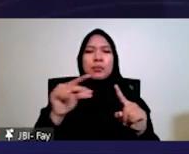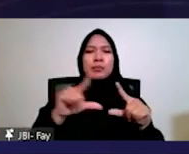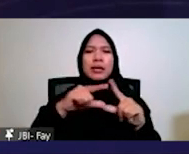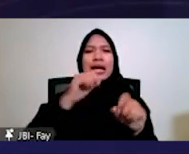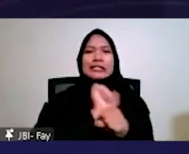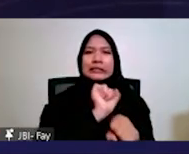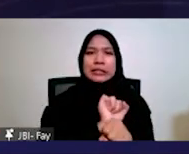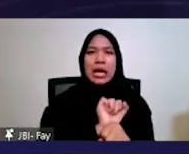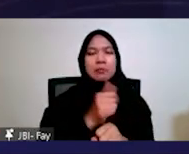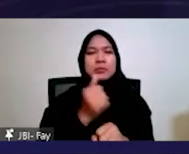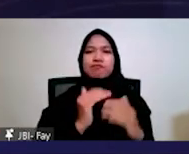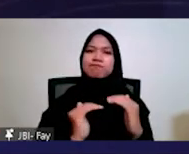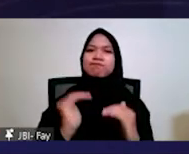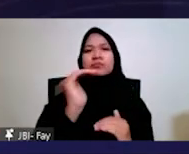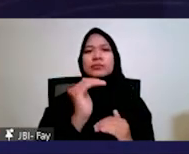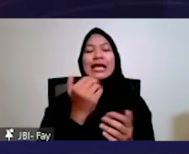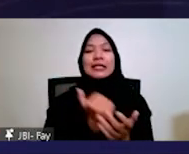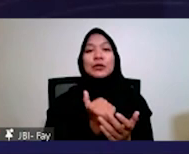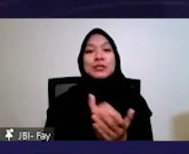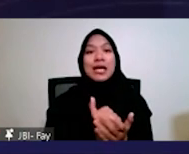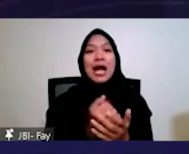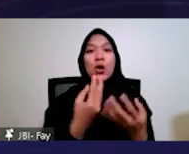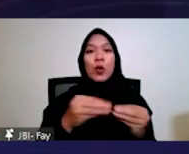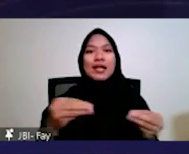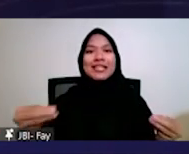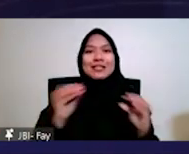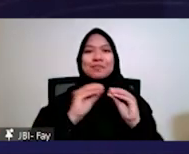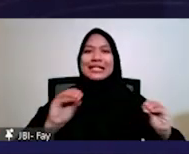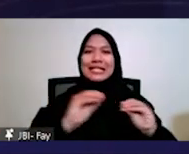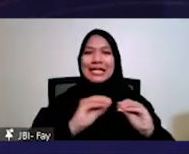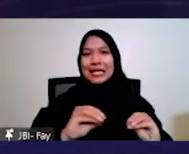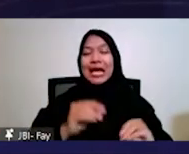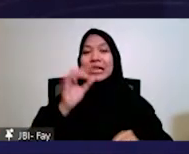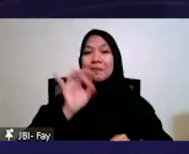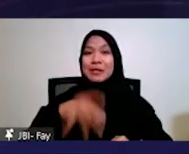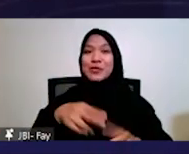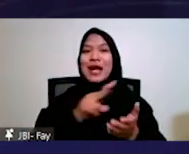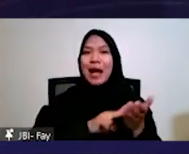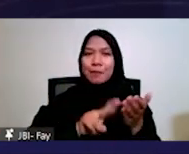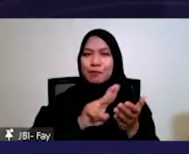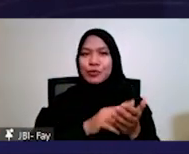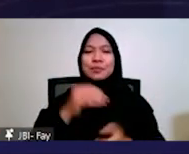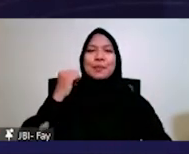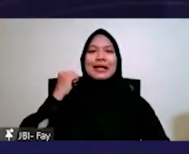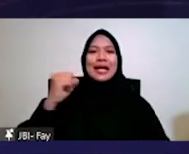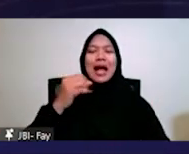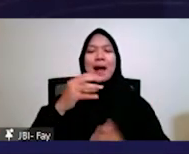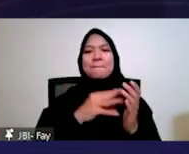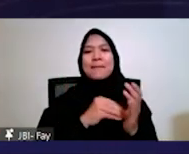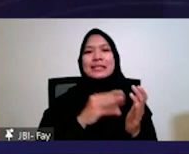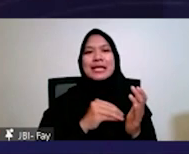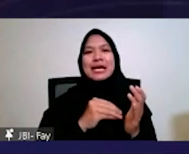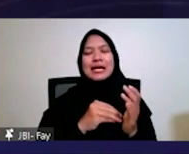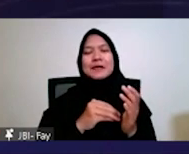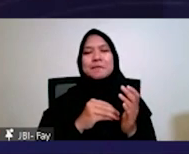yang tentu saja adalah kualitas pendidikan kita termasuk kampus mereka belajar dan